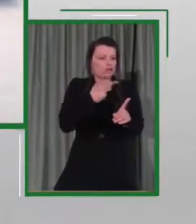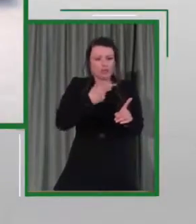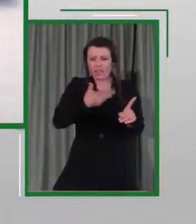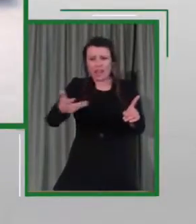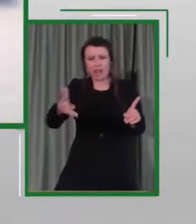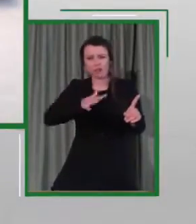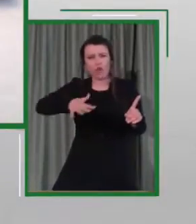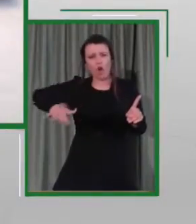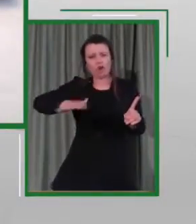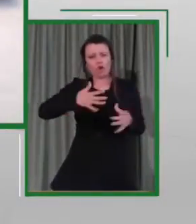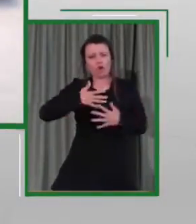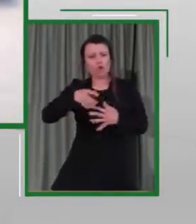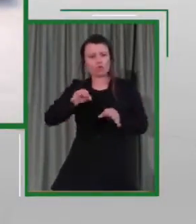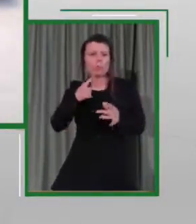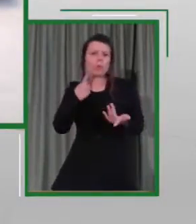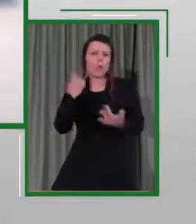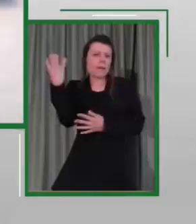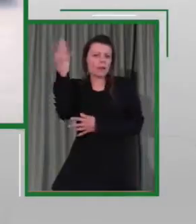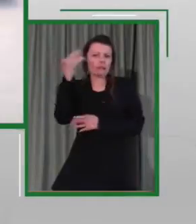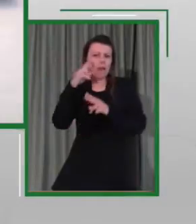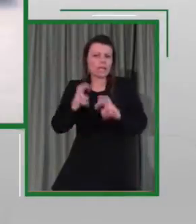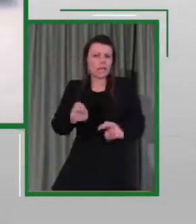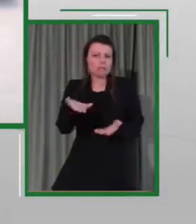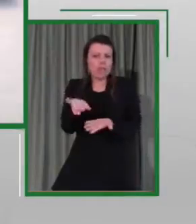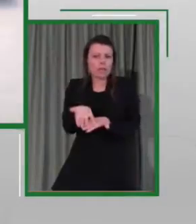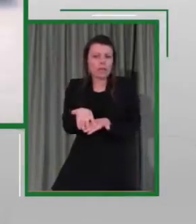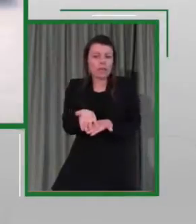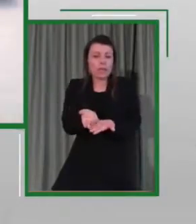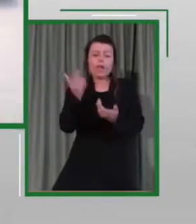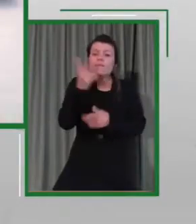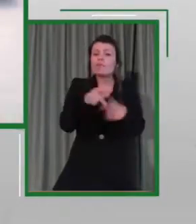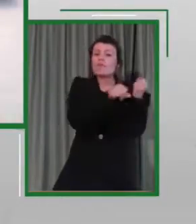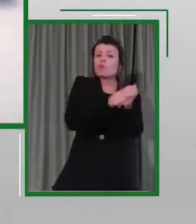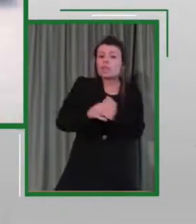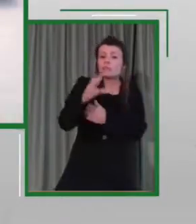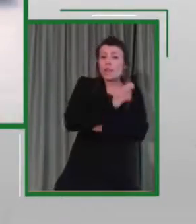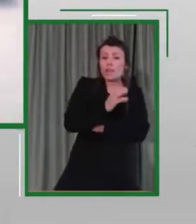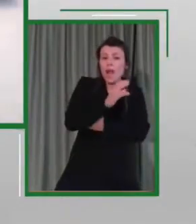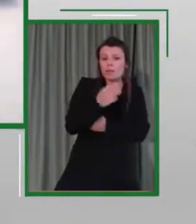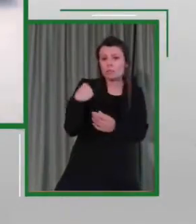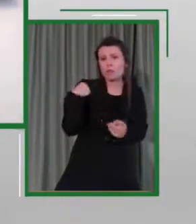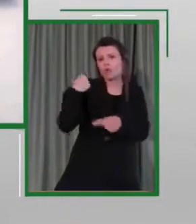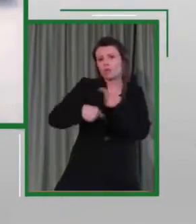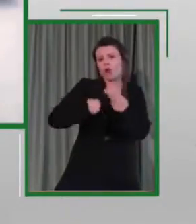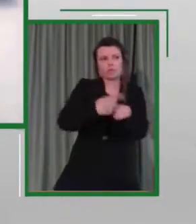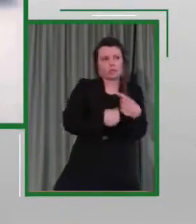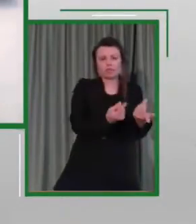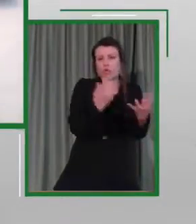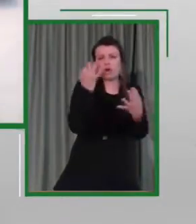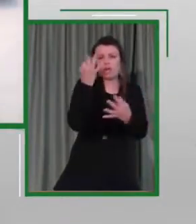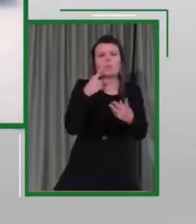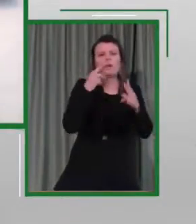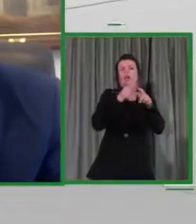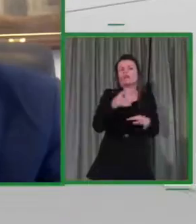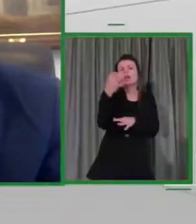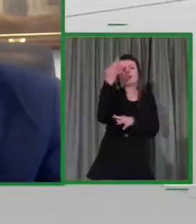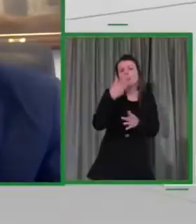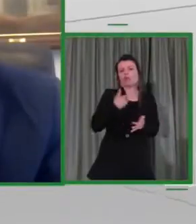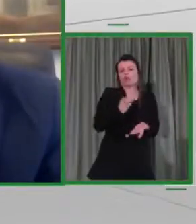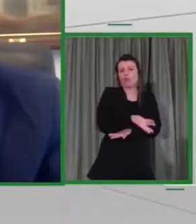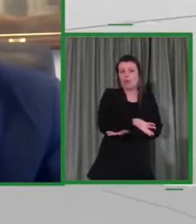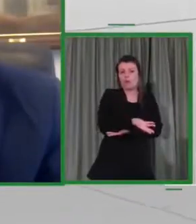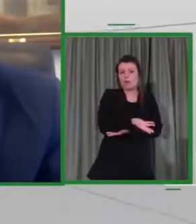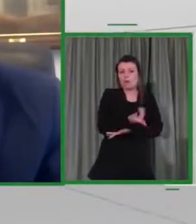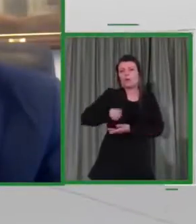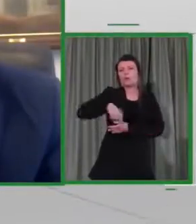della ricerca e in cui Fondazione Caripro tradizionalmente ha lavorato attorno alla ricerca di eccellenza, ci sembrava un territorio dove